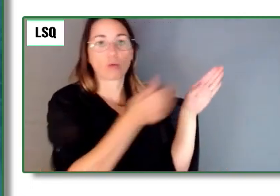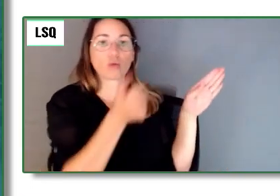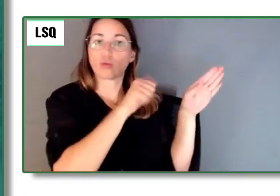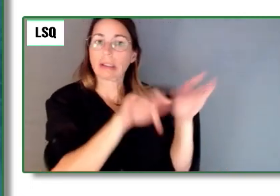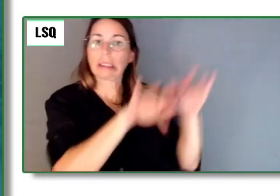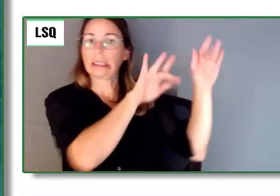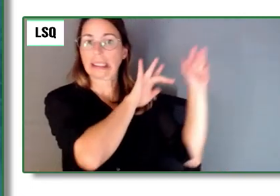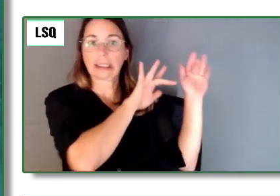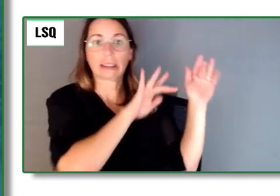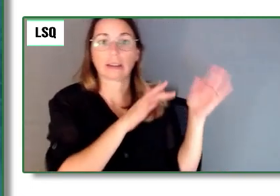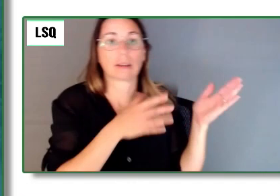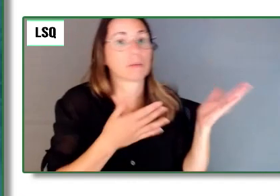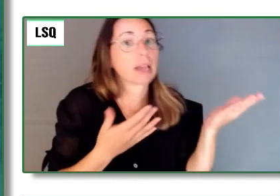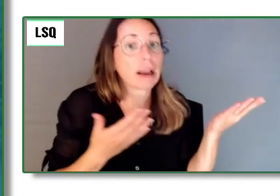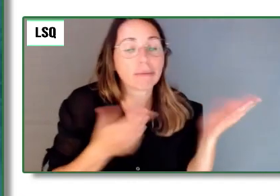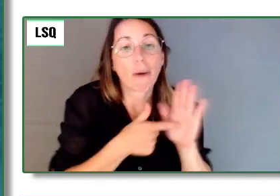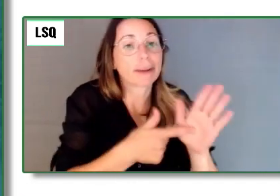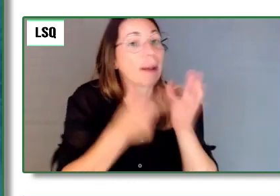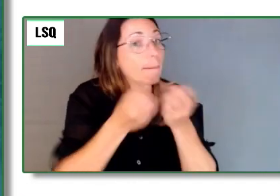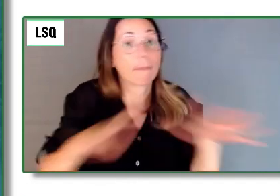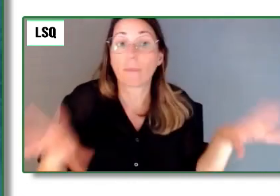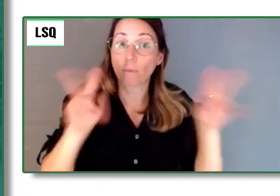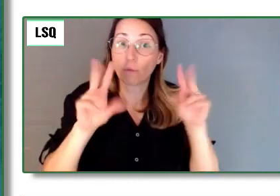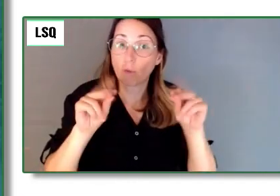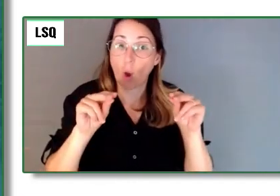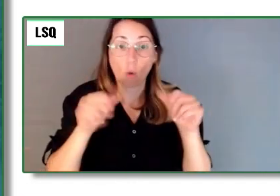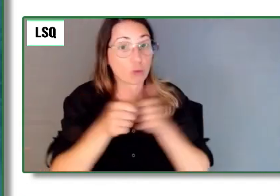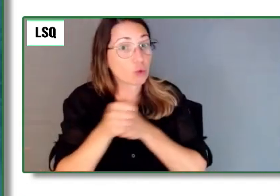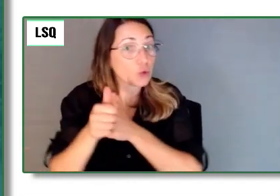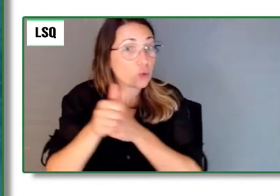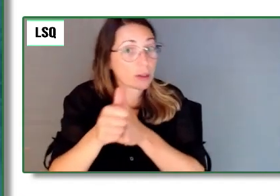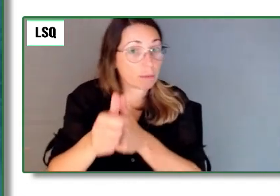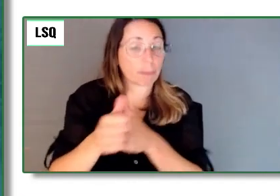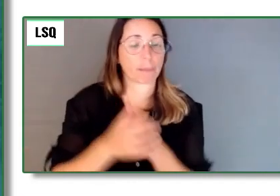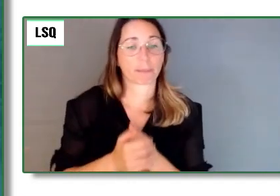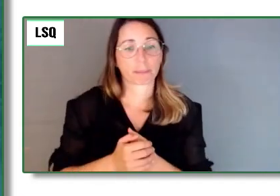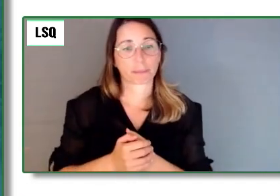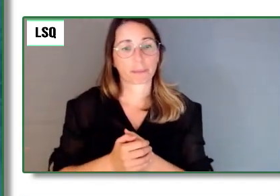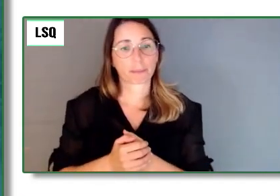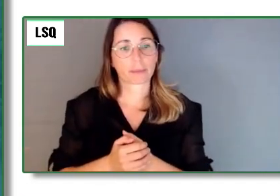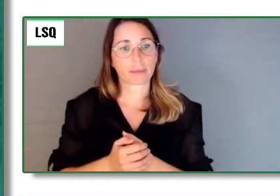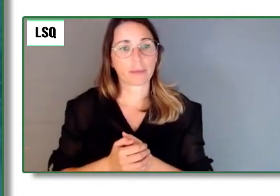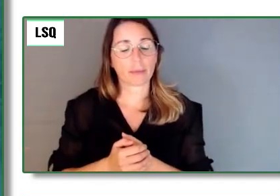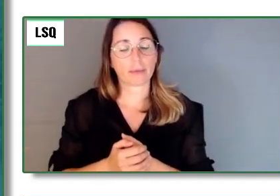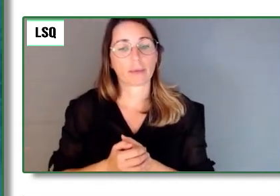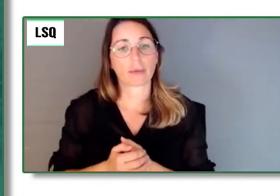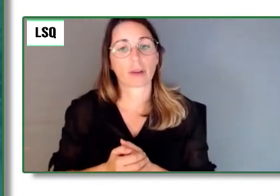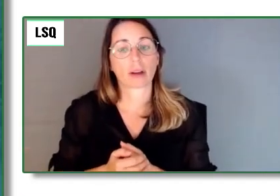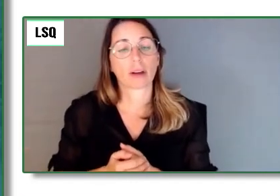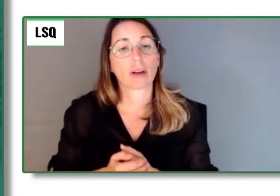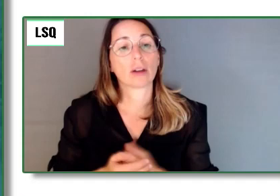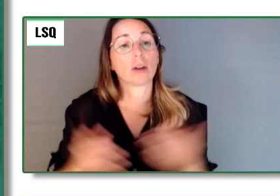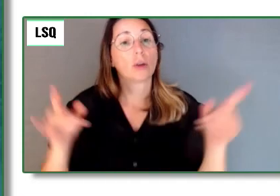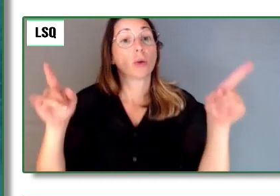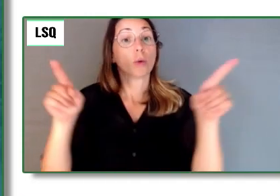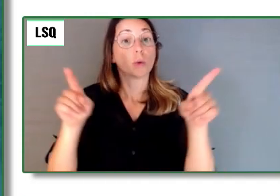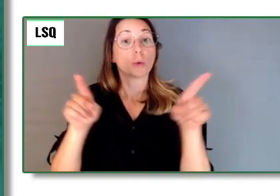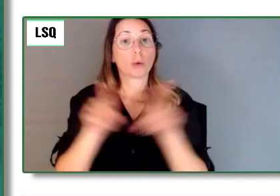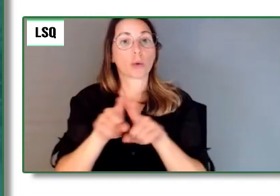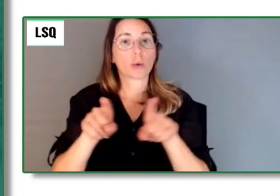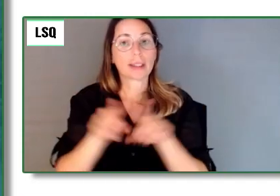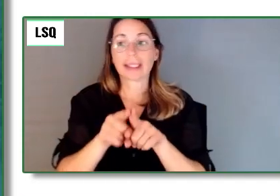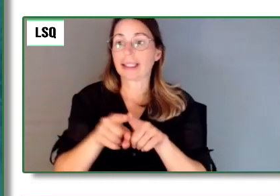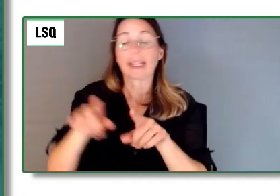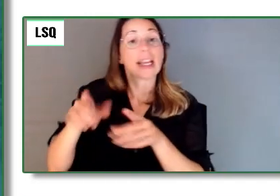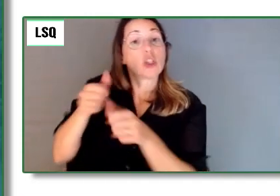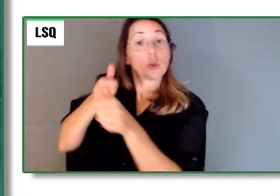barres à appui avec des cordes. Vous pouvez les suivre avec votre main également, donc ces barres d'appui. Et les